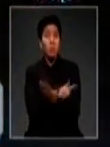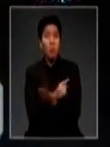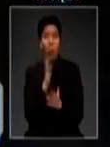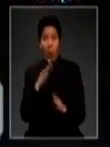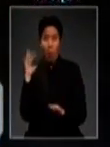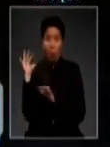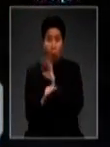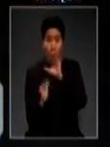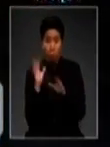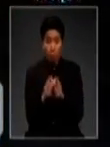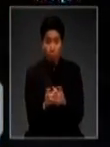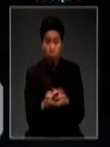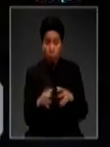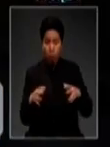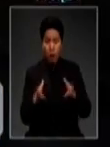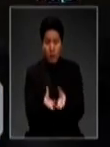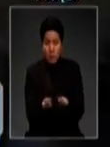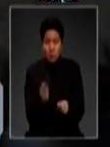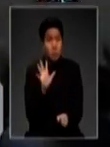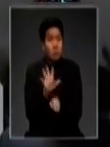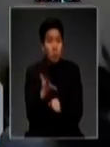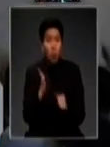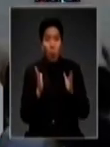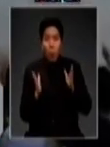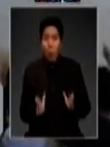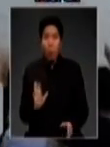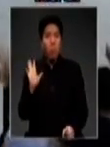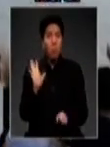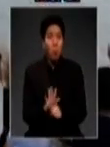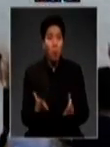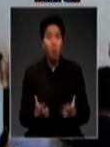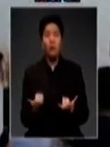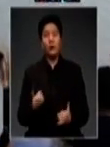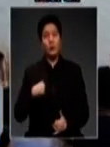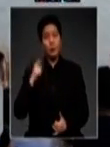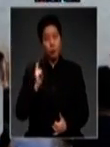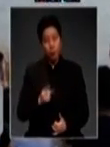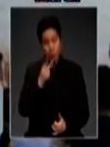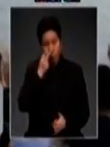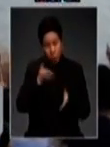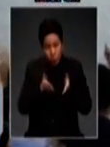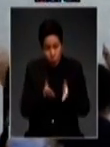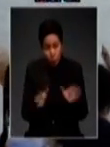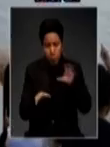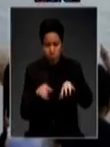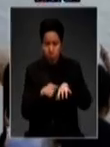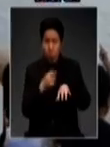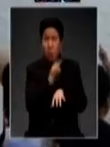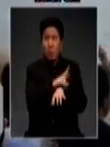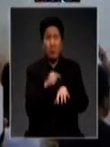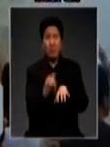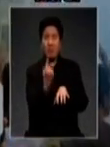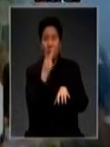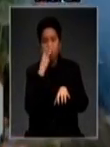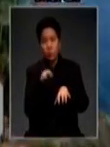ไม่ไหวไม่ว่าจะเป็นเรื่องพื้นที่ไม่ว่าจะเป็นเรื่องกำลังคนก็ดีเราก็ต้องเริ่มมองให้กว้างกว่าภูเก็ตซึ่งเมื่อเช้าท่าน